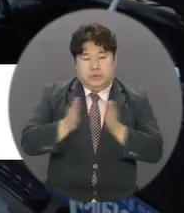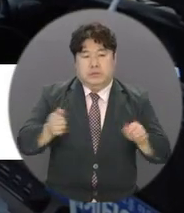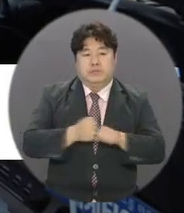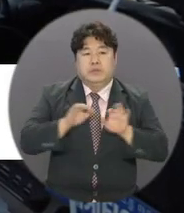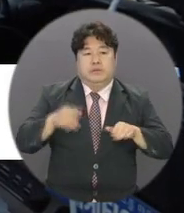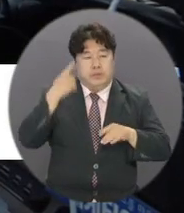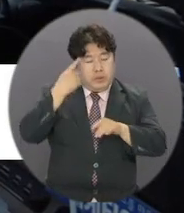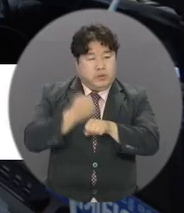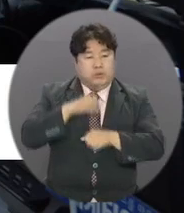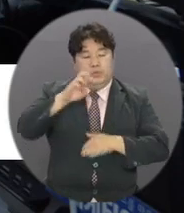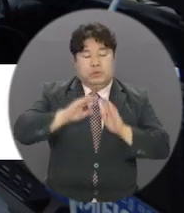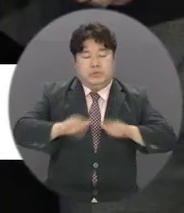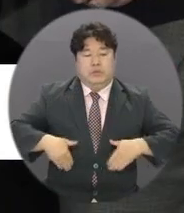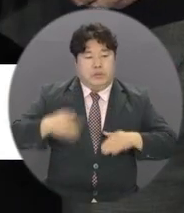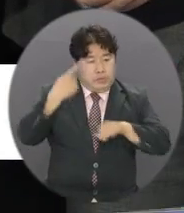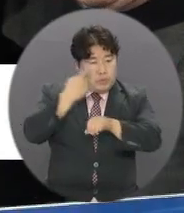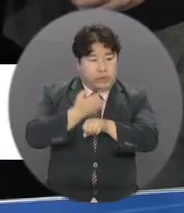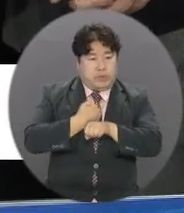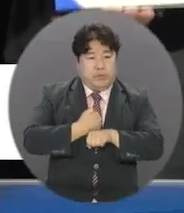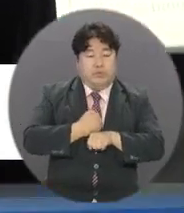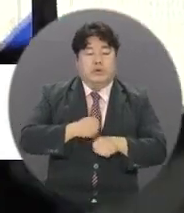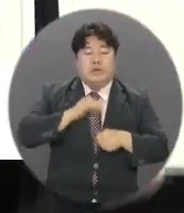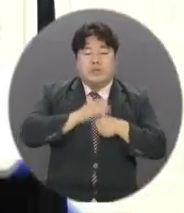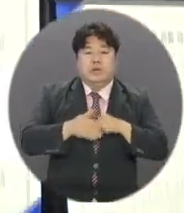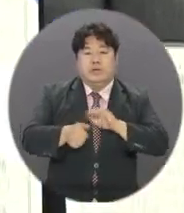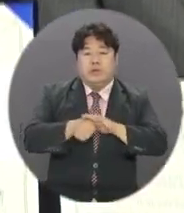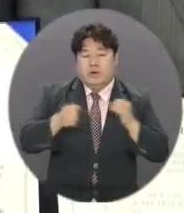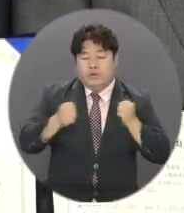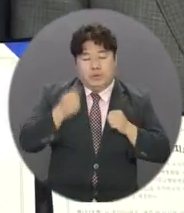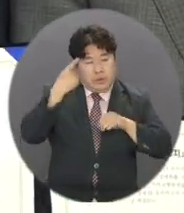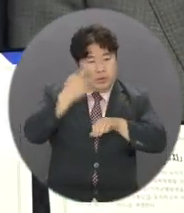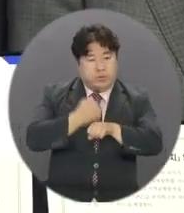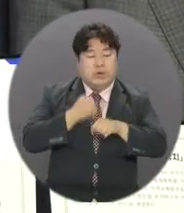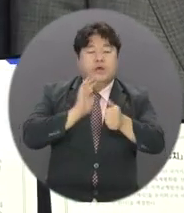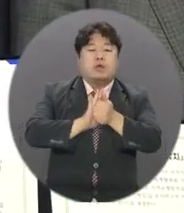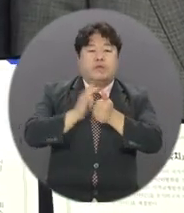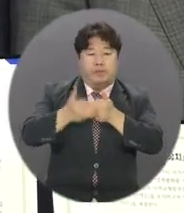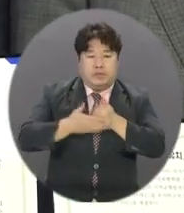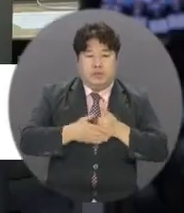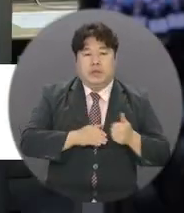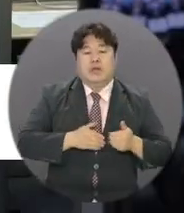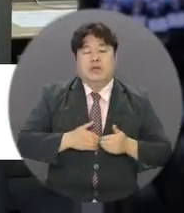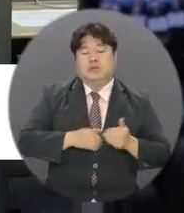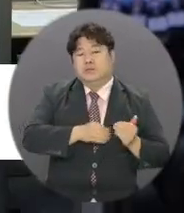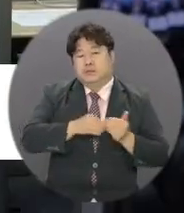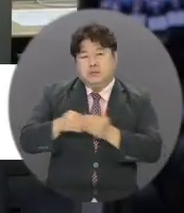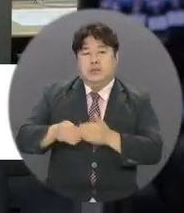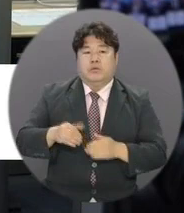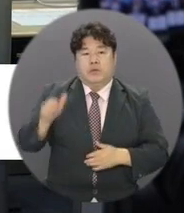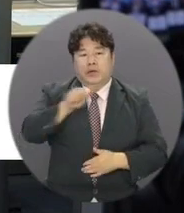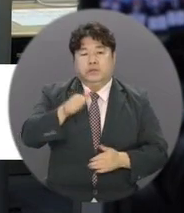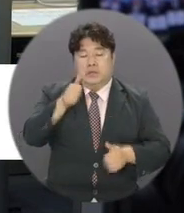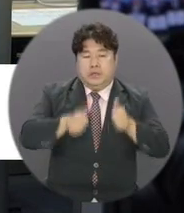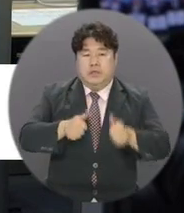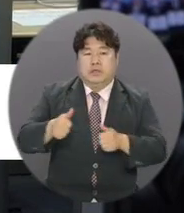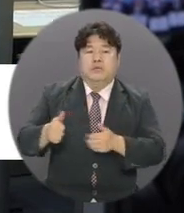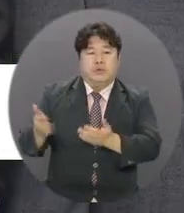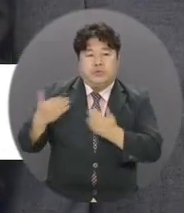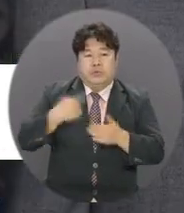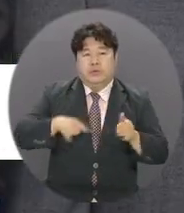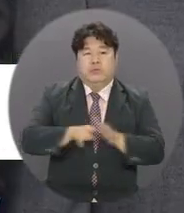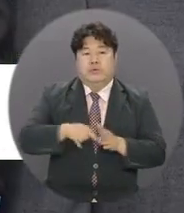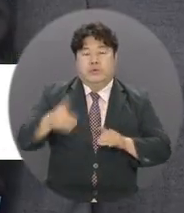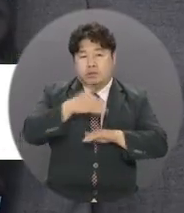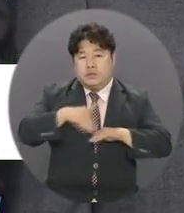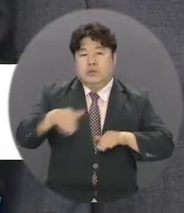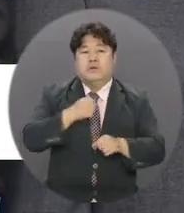연구는 광주전남연구원과 대구경북연구원이 협력해 진행하고 아시안게임 유치를 위한 전략 수립과